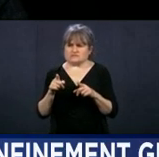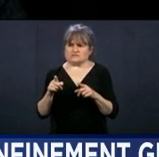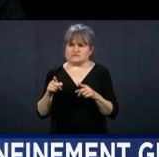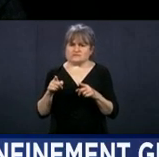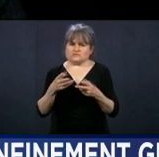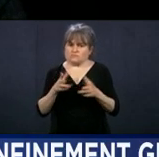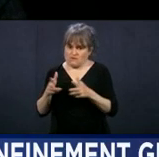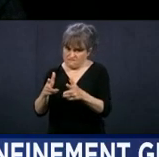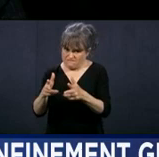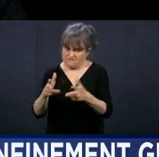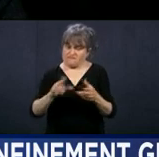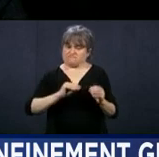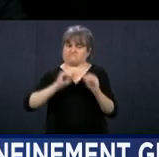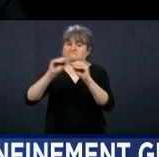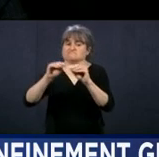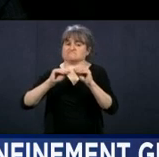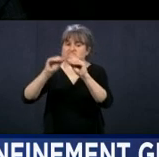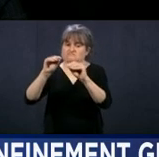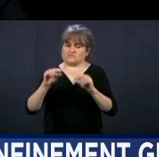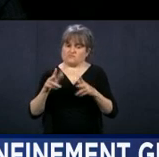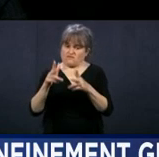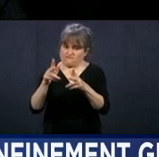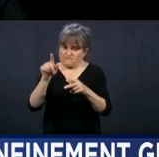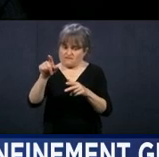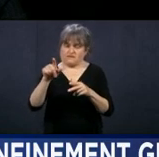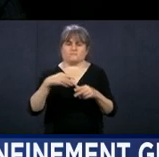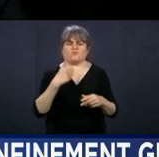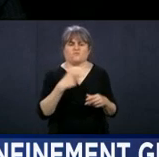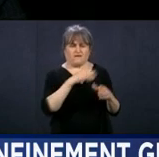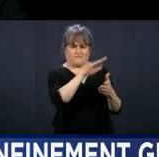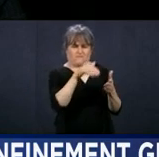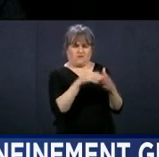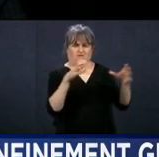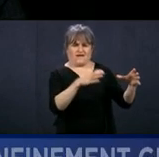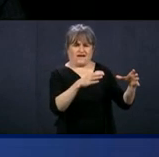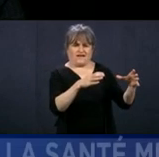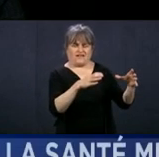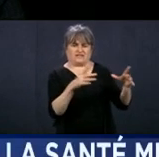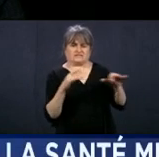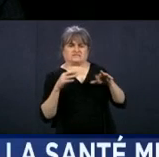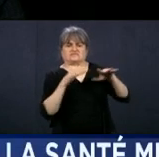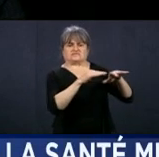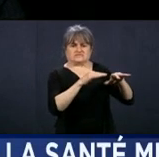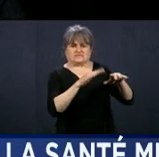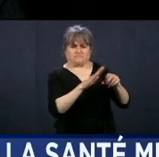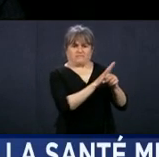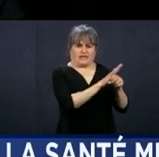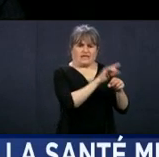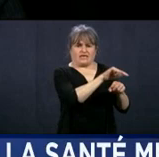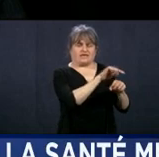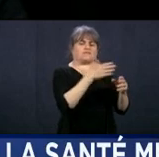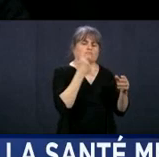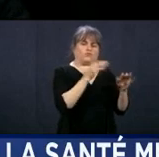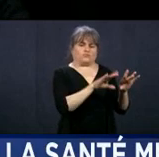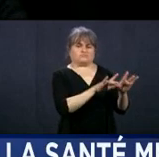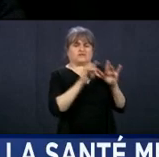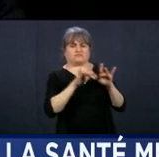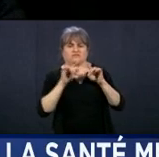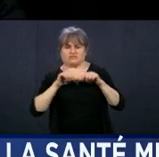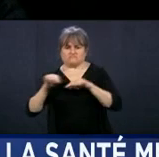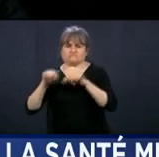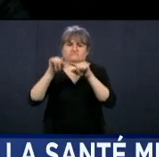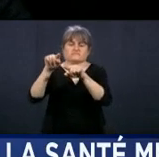pour diminuer la pression sur l'île de Montréal. Parce que au-delà des patients COVID-19, là, qui